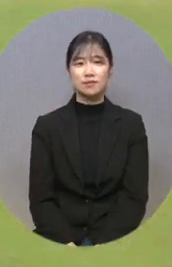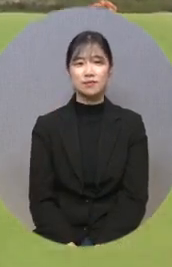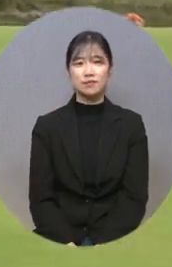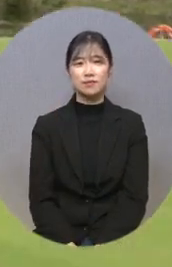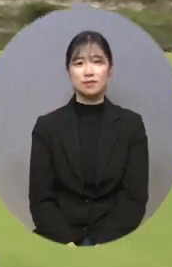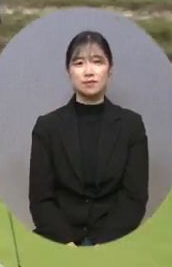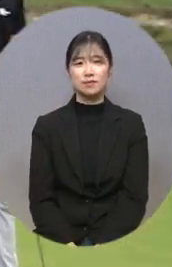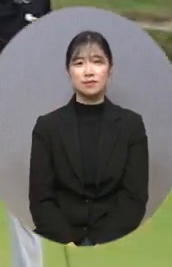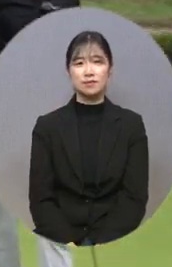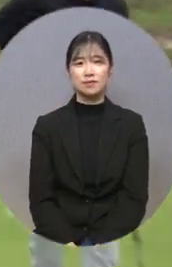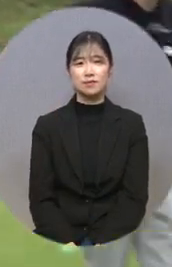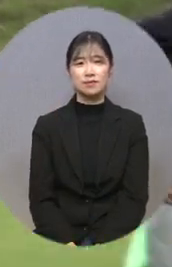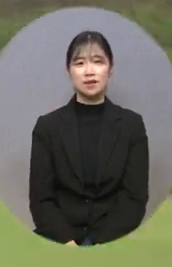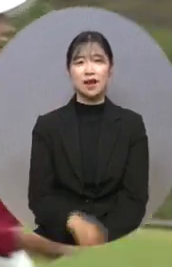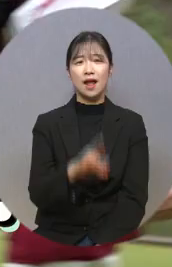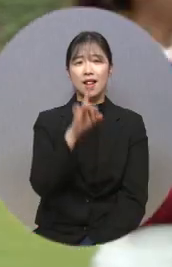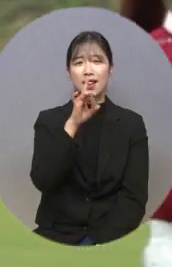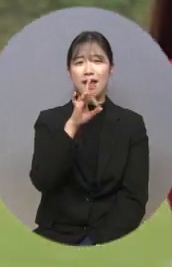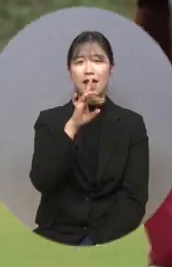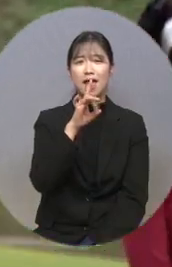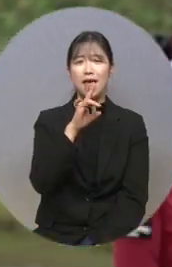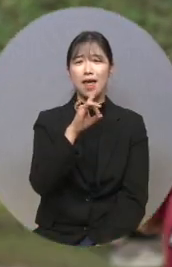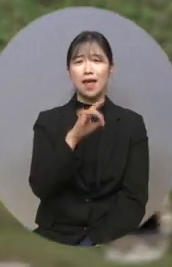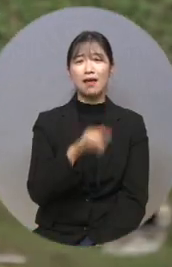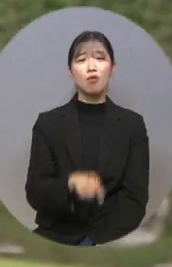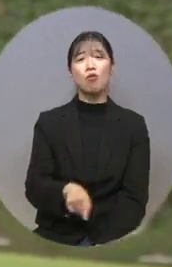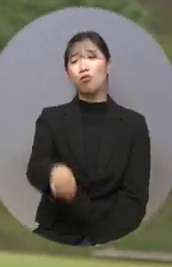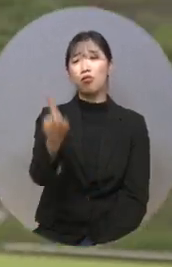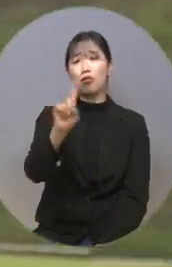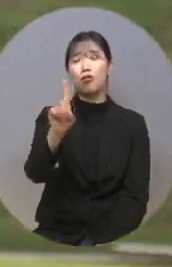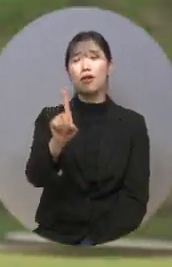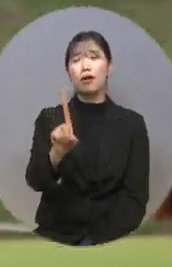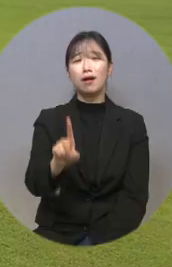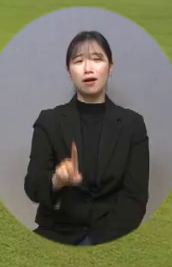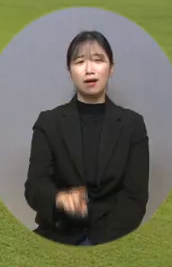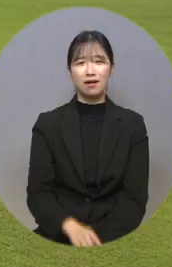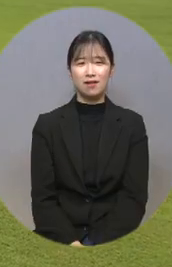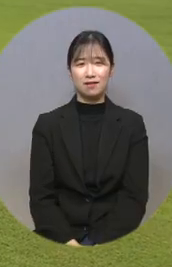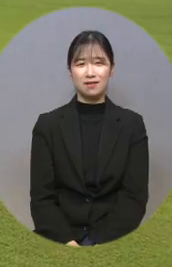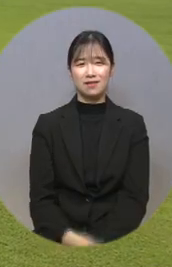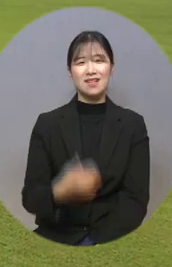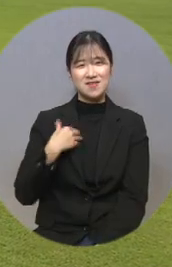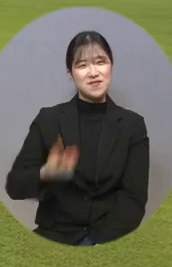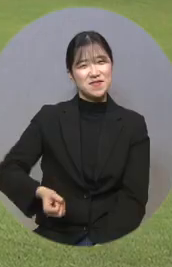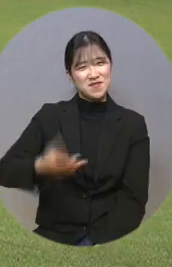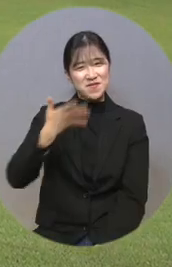오, 안 돼! 너는 뭐 하냐? 승리가 보이냐?